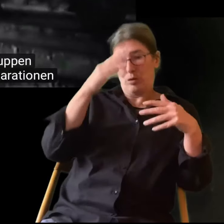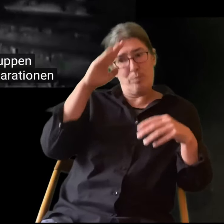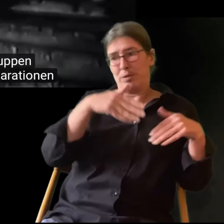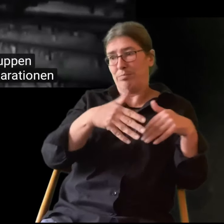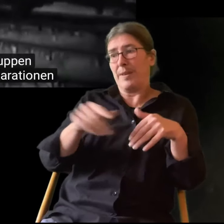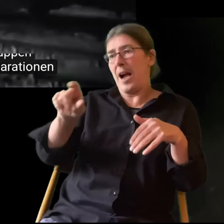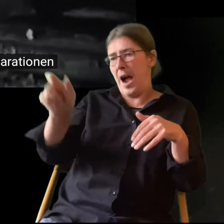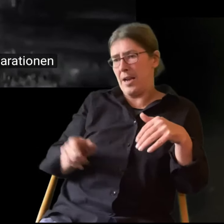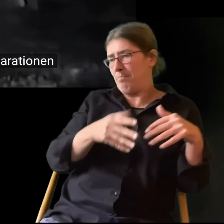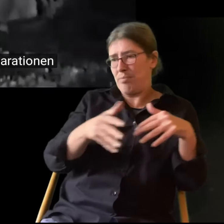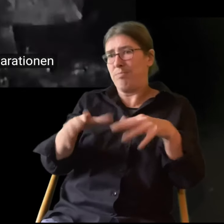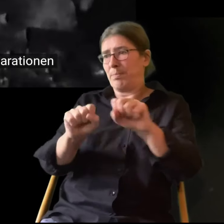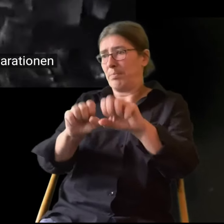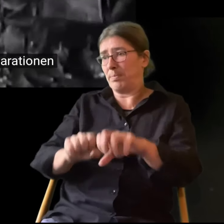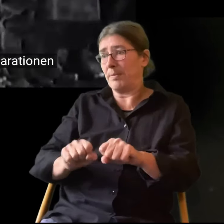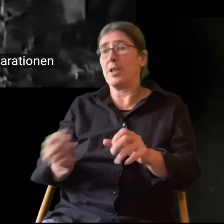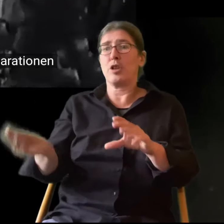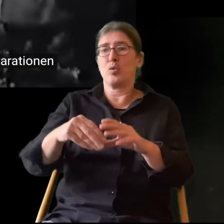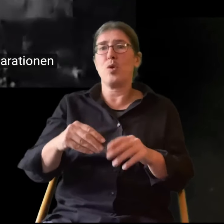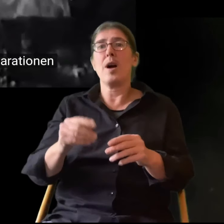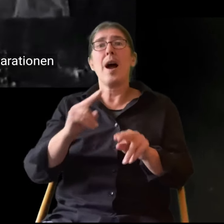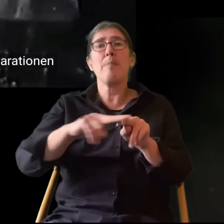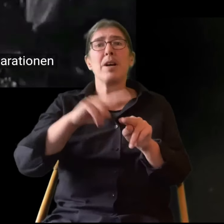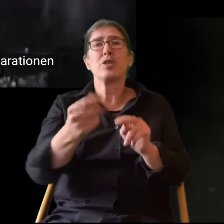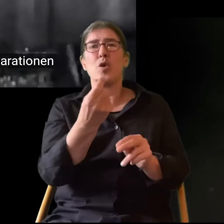kommen Reparationen, Geld, Waffen